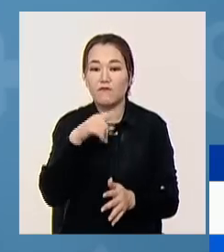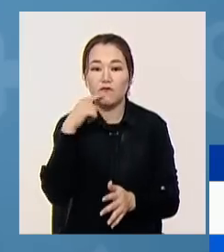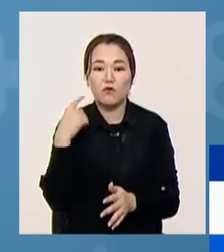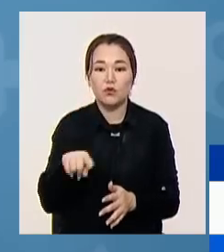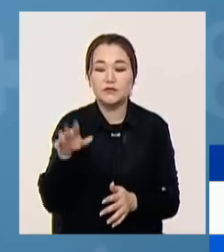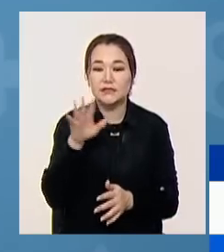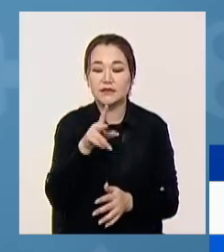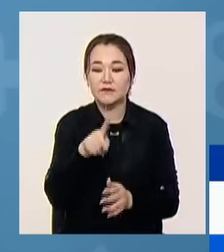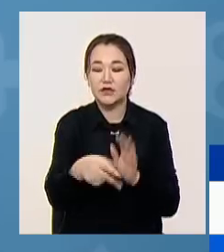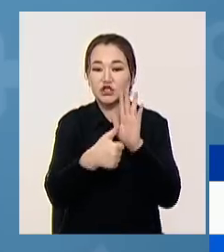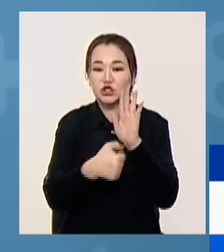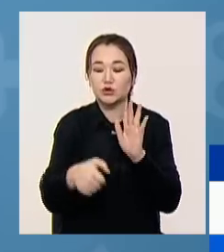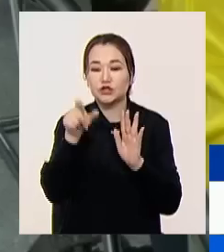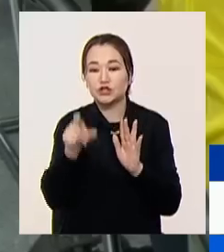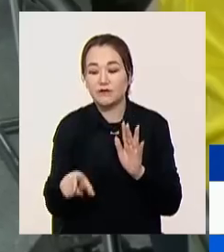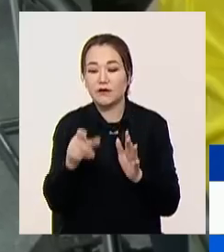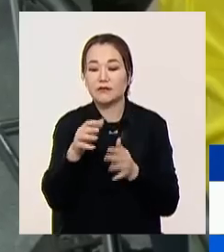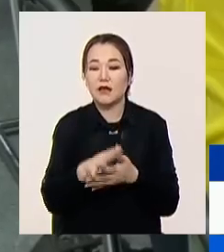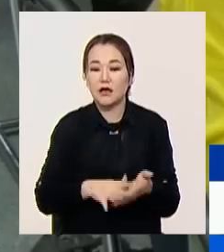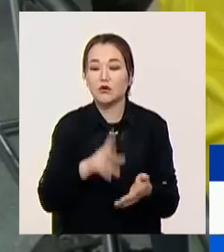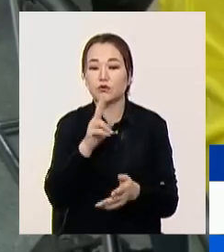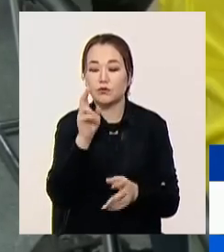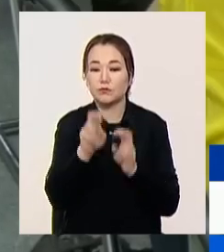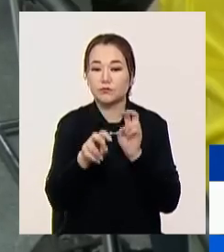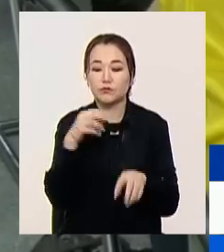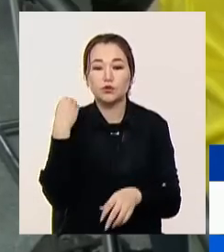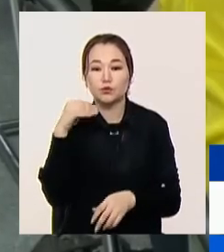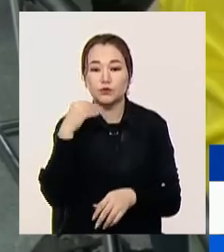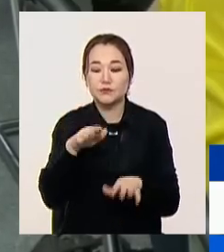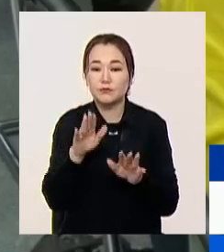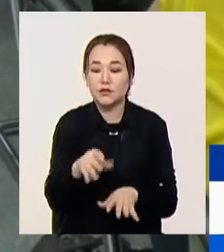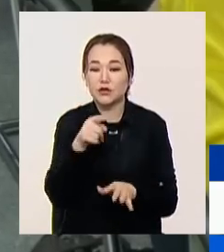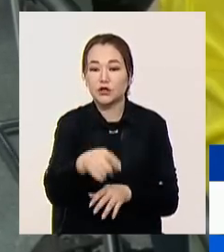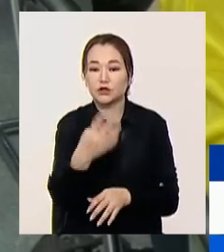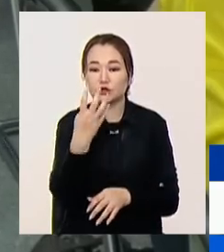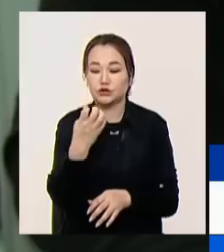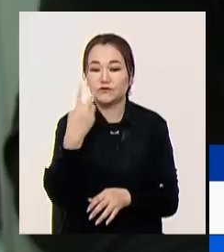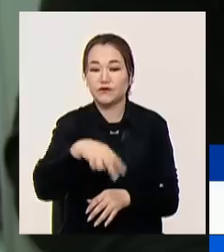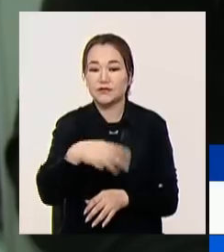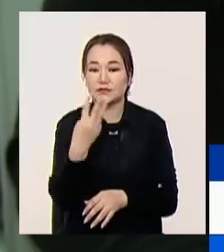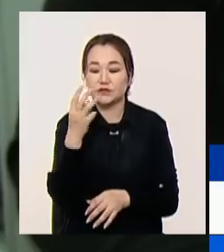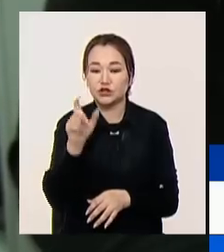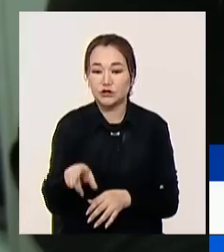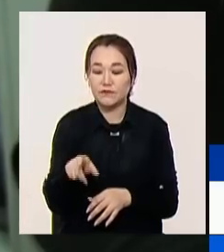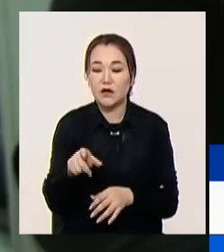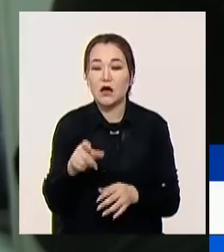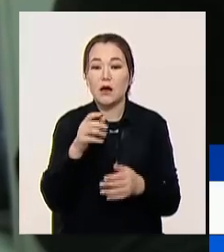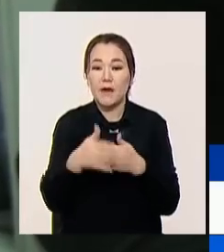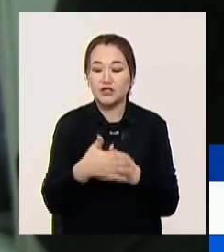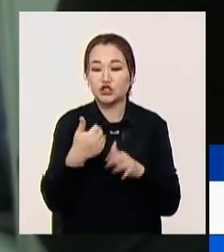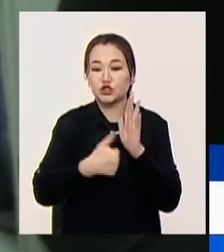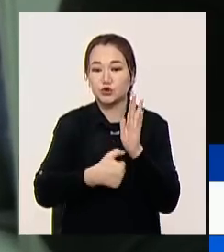– 2600 человек. Далее те, кто прибывает в Турции – 1423 гражданина. И почти